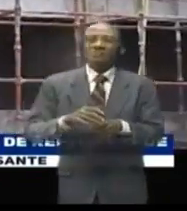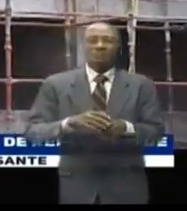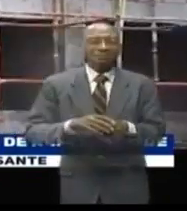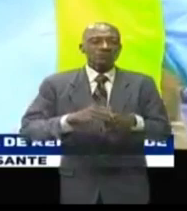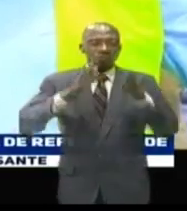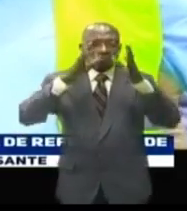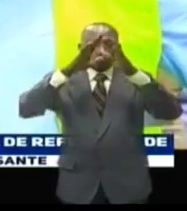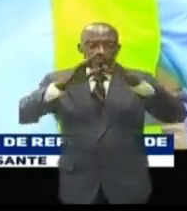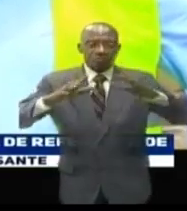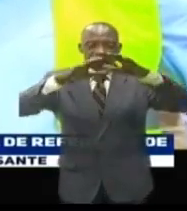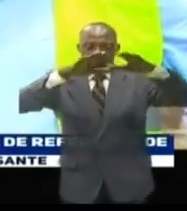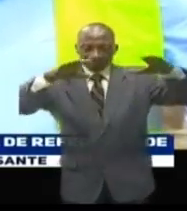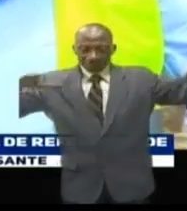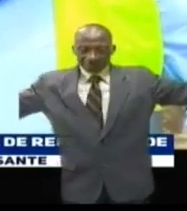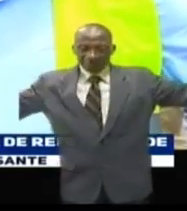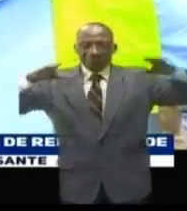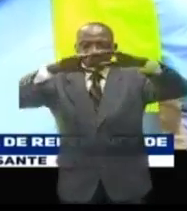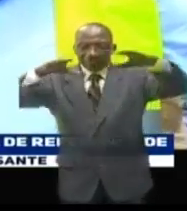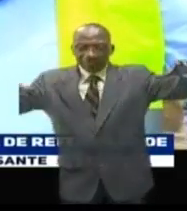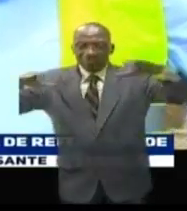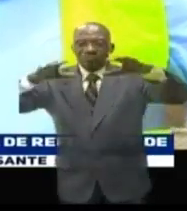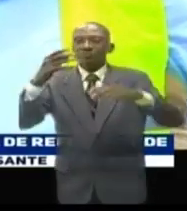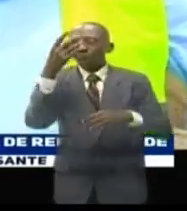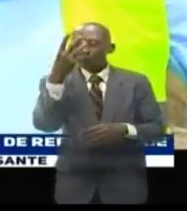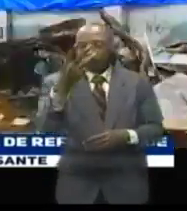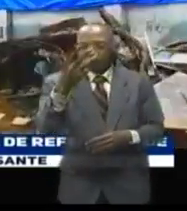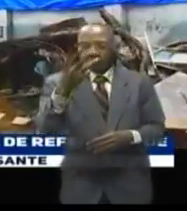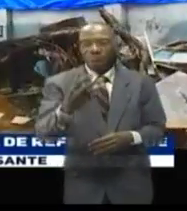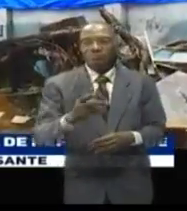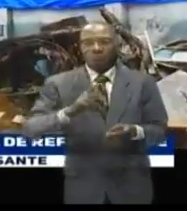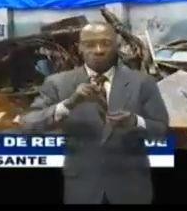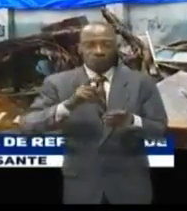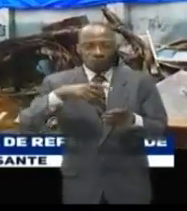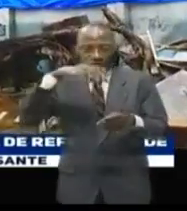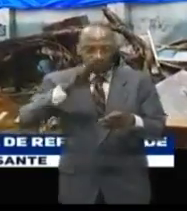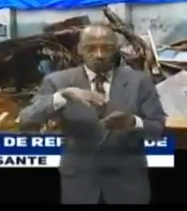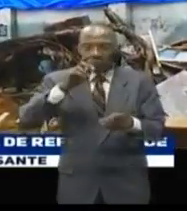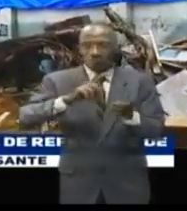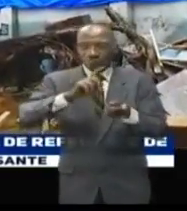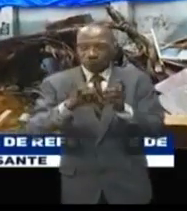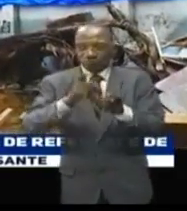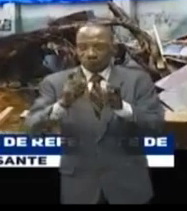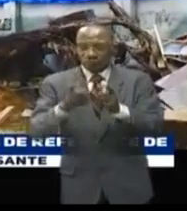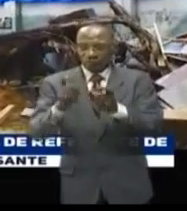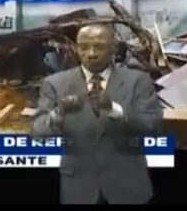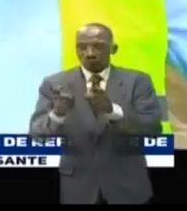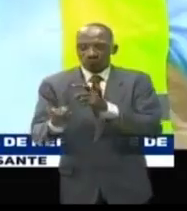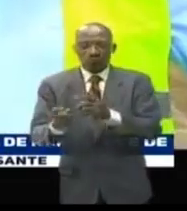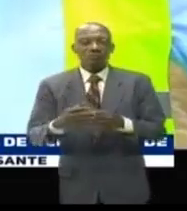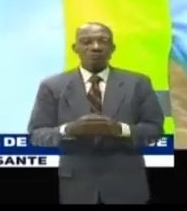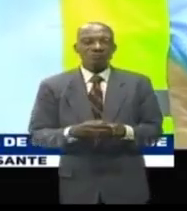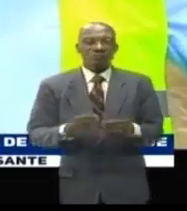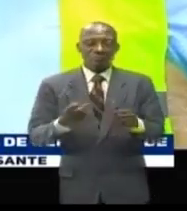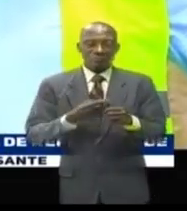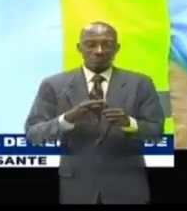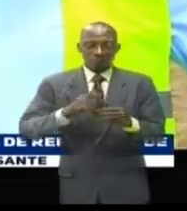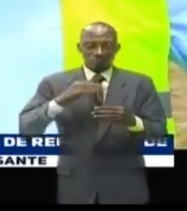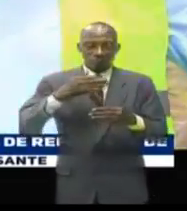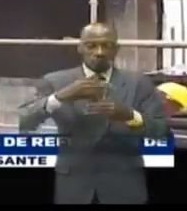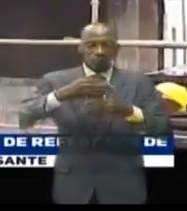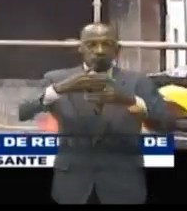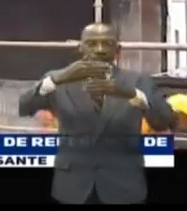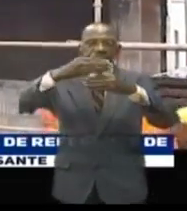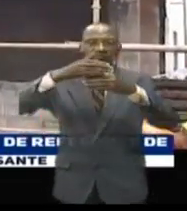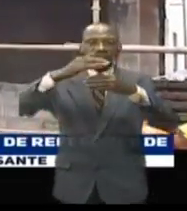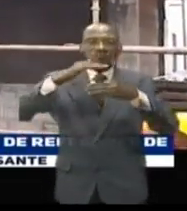une réhabilitation dans les trois constructions nous avions les bâtiments à ce niveau donc 4 étages R+